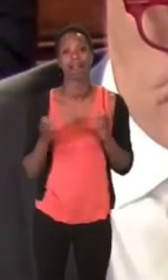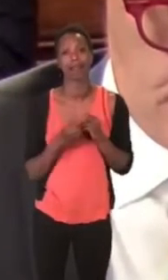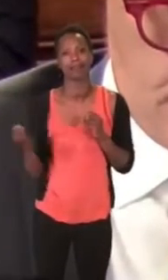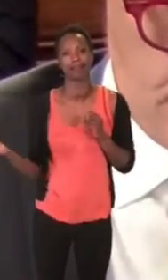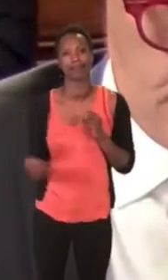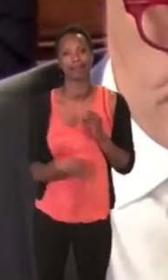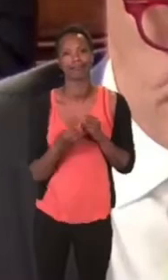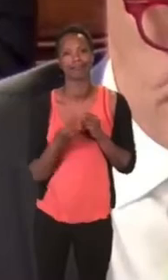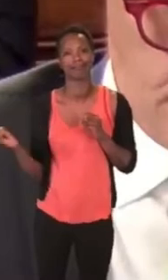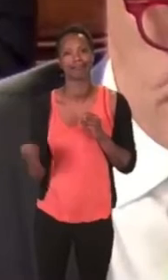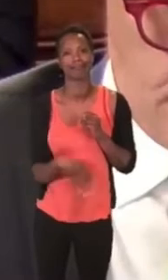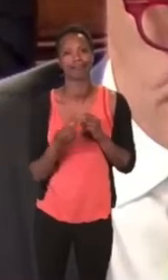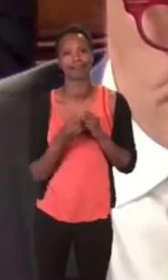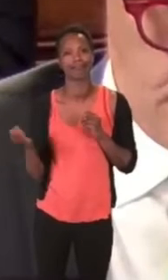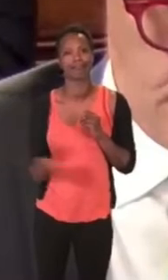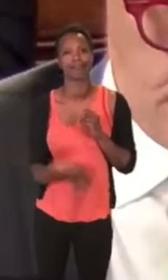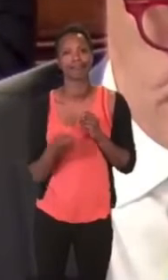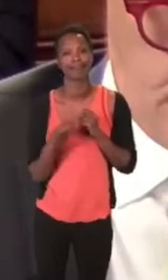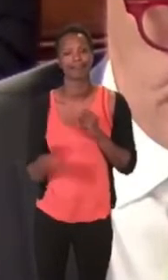de contre-promesses